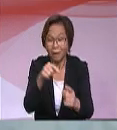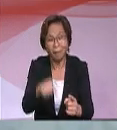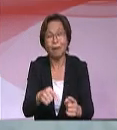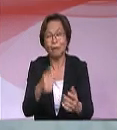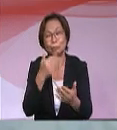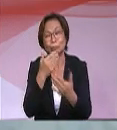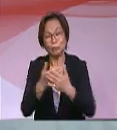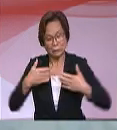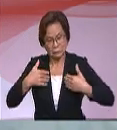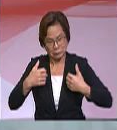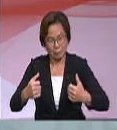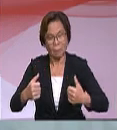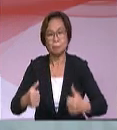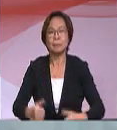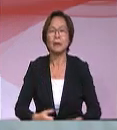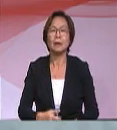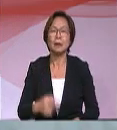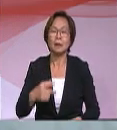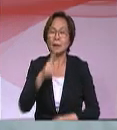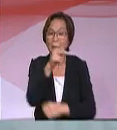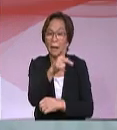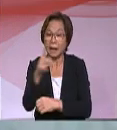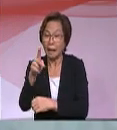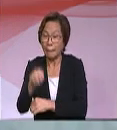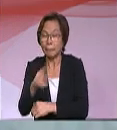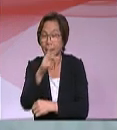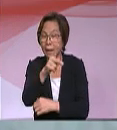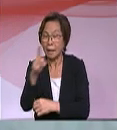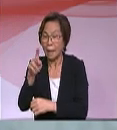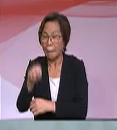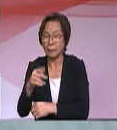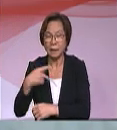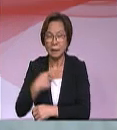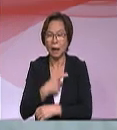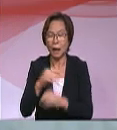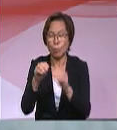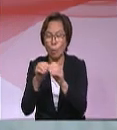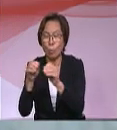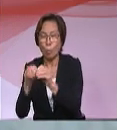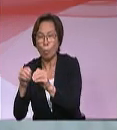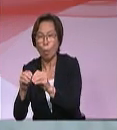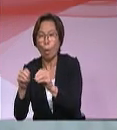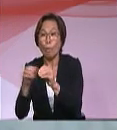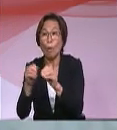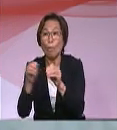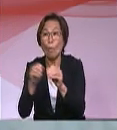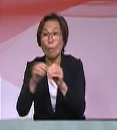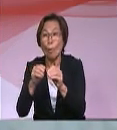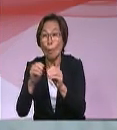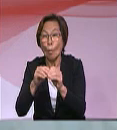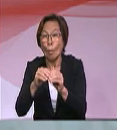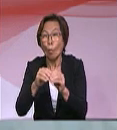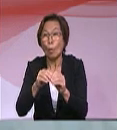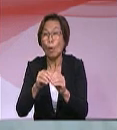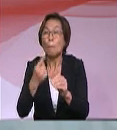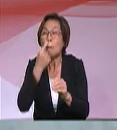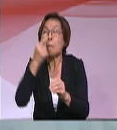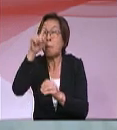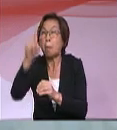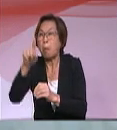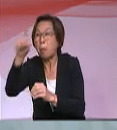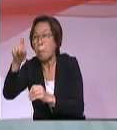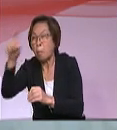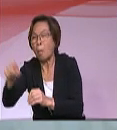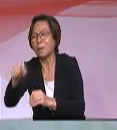ialah di Kementerian Kesihatan ialah kita akan mempertingkatkan lagi aktiviti-aktiviti pengesanan kes